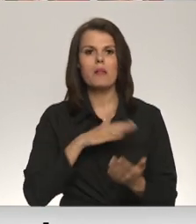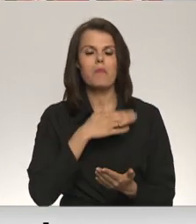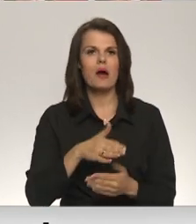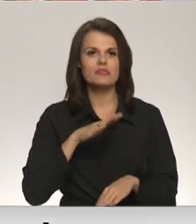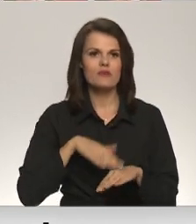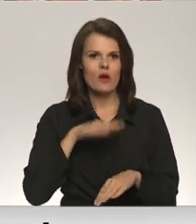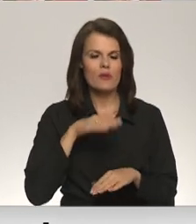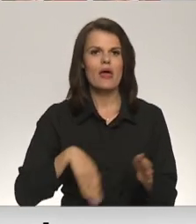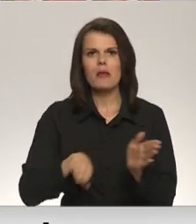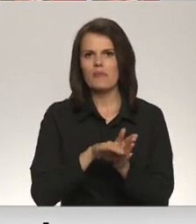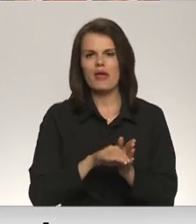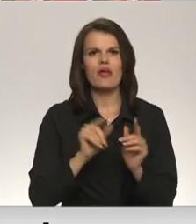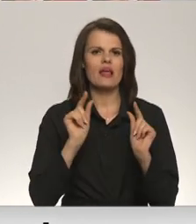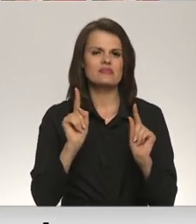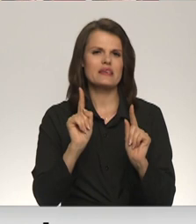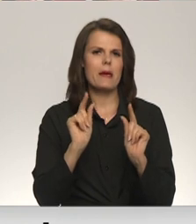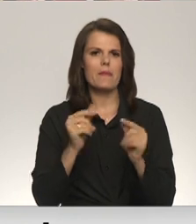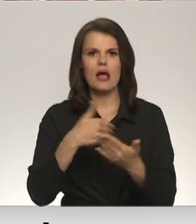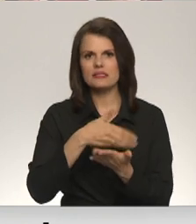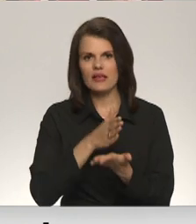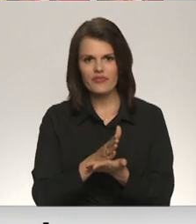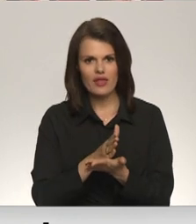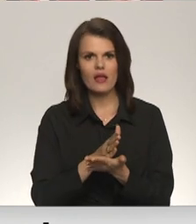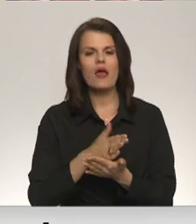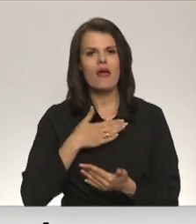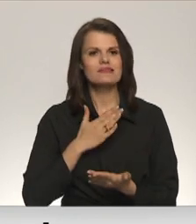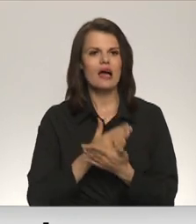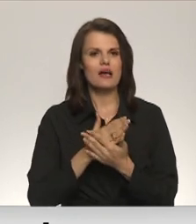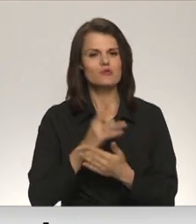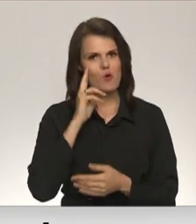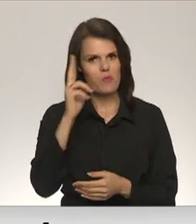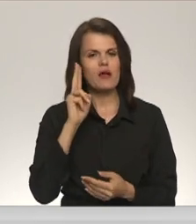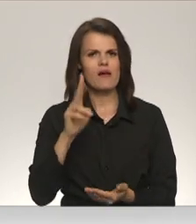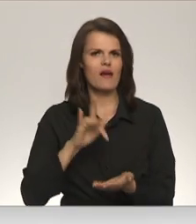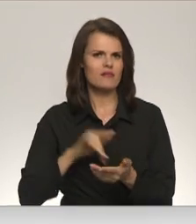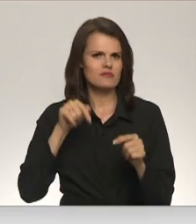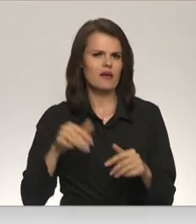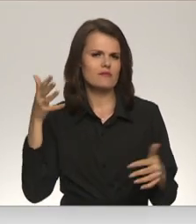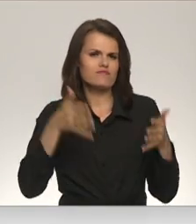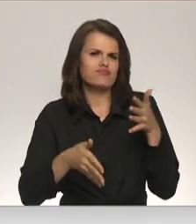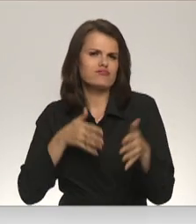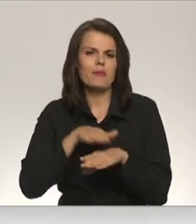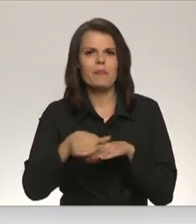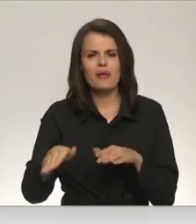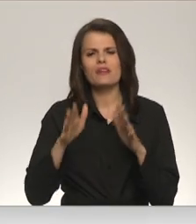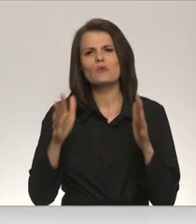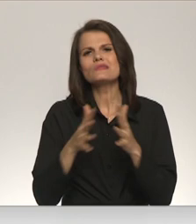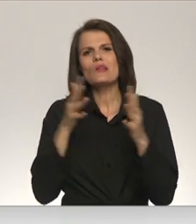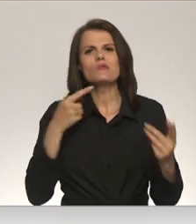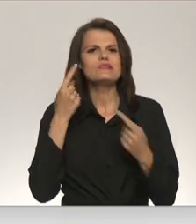pagaidām piedalījās pavisam neliela daļa. Es esmu dziļi pārliecināts, ka centrs piepildīsies ar